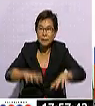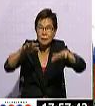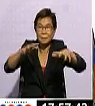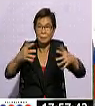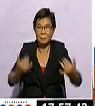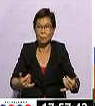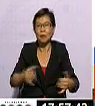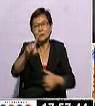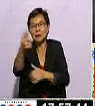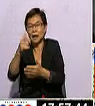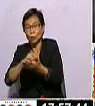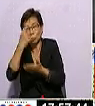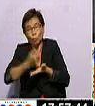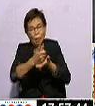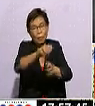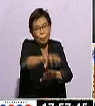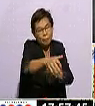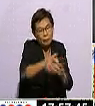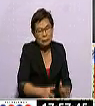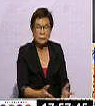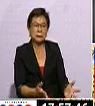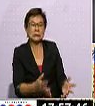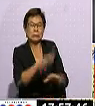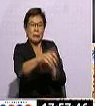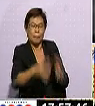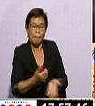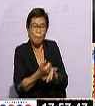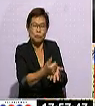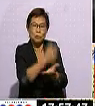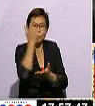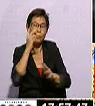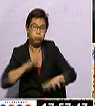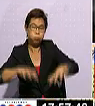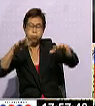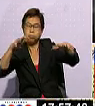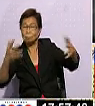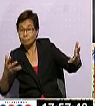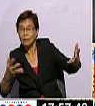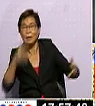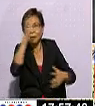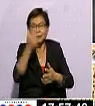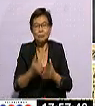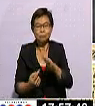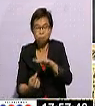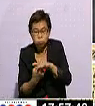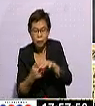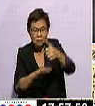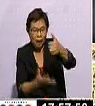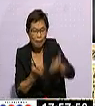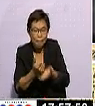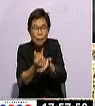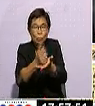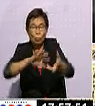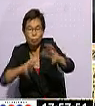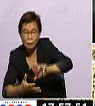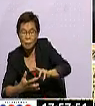ada. Selain itu, untuk membantu petani yang terkesan akibat bencana alam, kerajaan akan mewujudkan dana bantuan